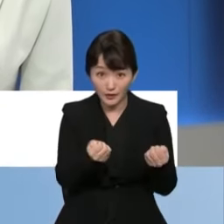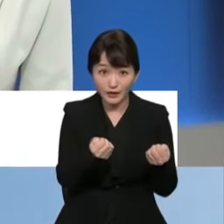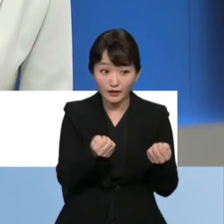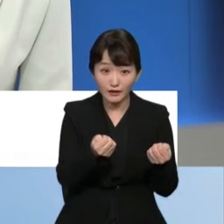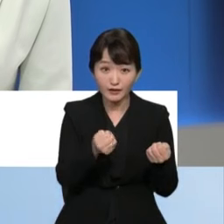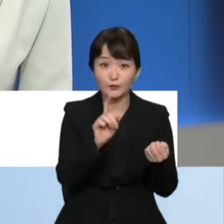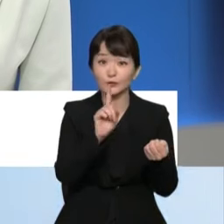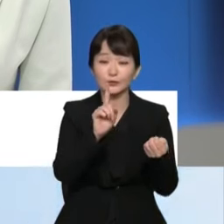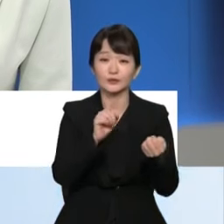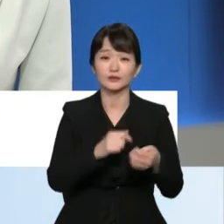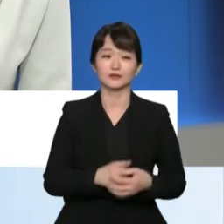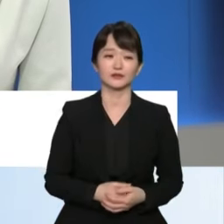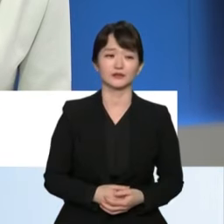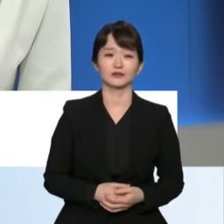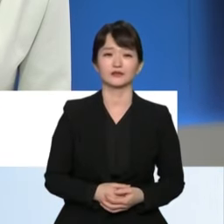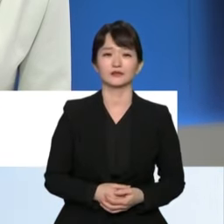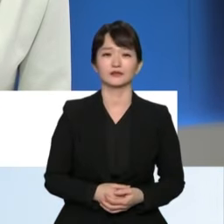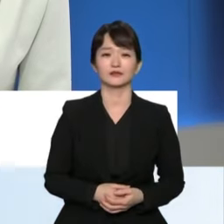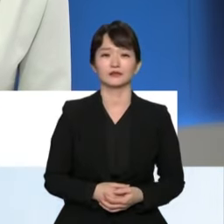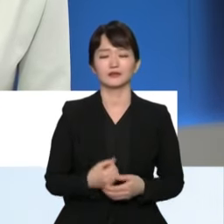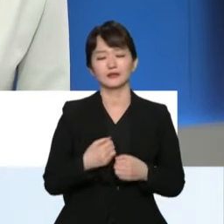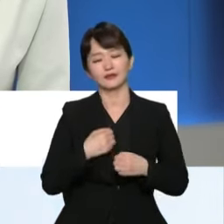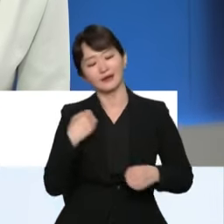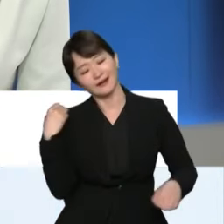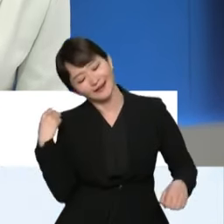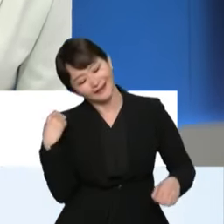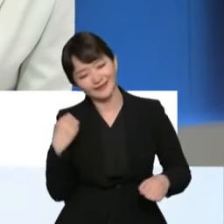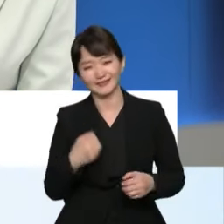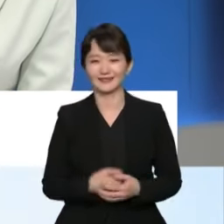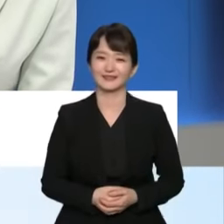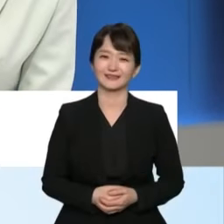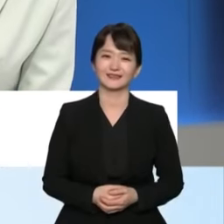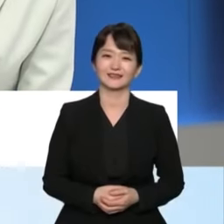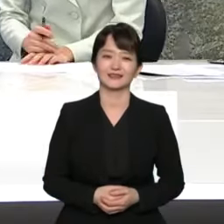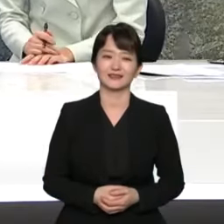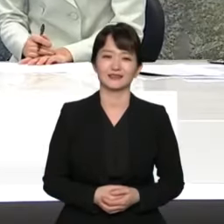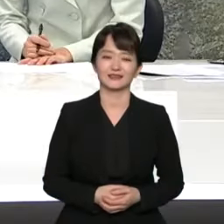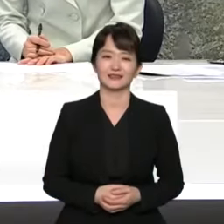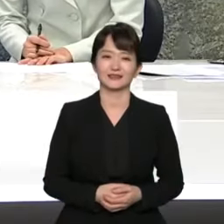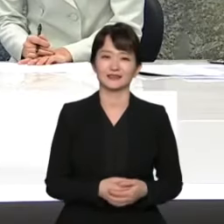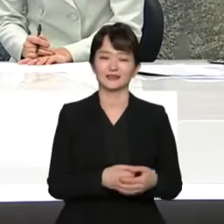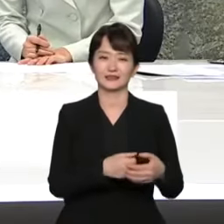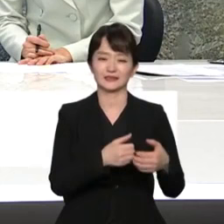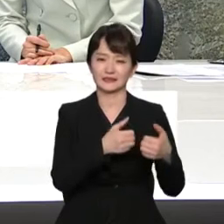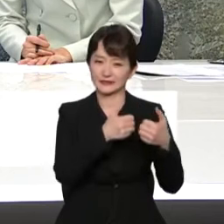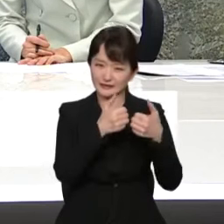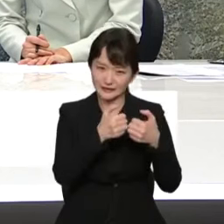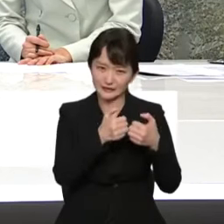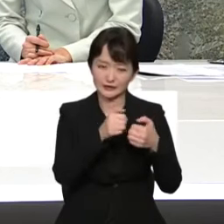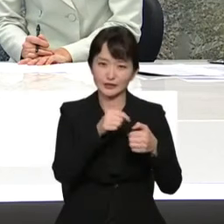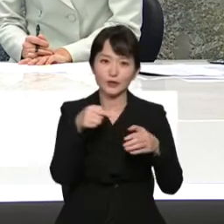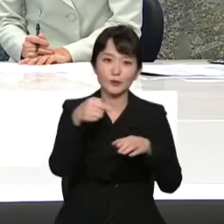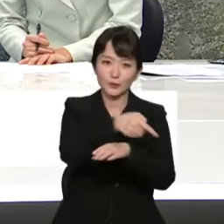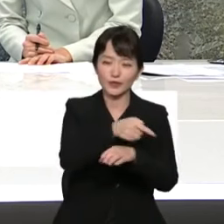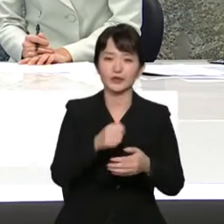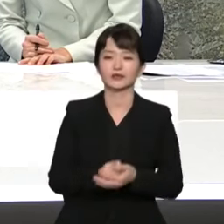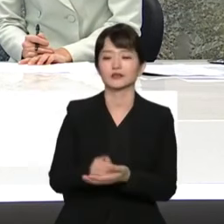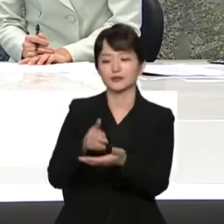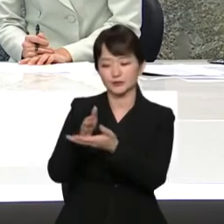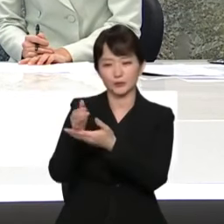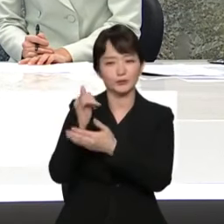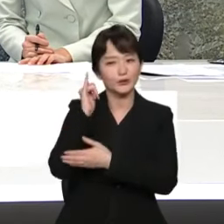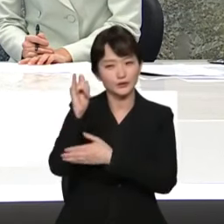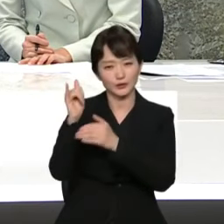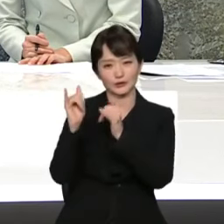것 같아요 어떠신가요 아 과로에 죽겠습니다 단순 상담 빼고요 전문적인 전화 상담네 뭐